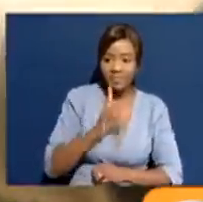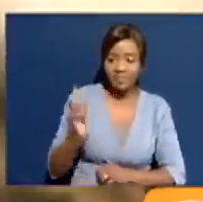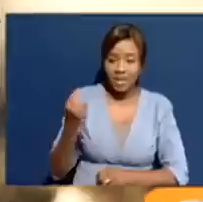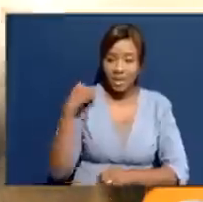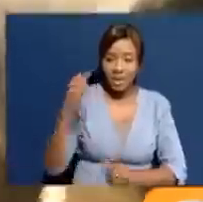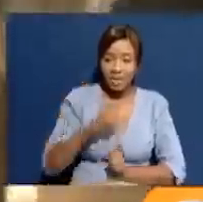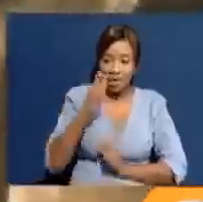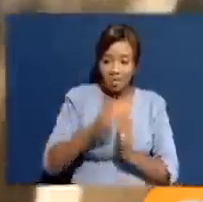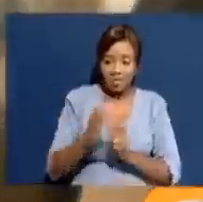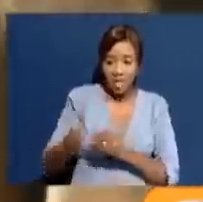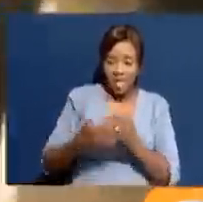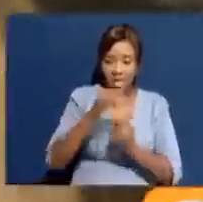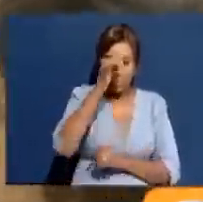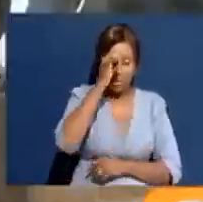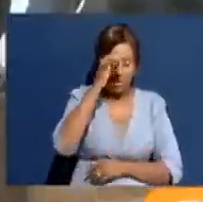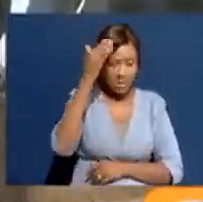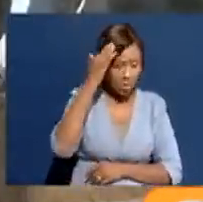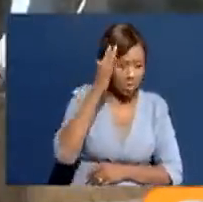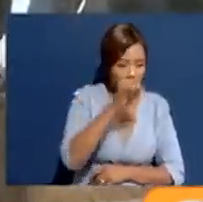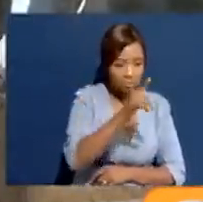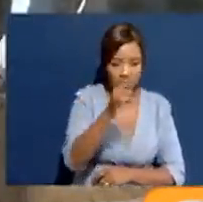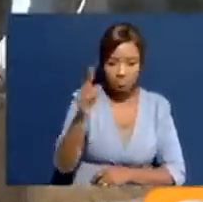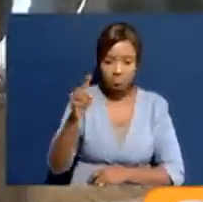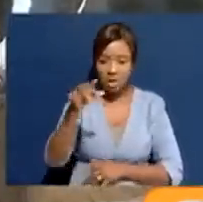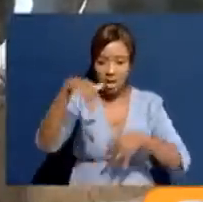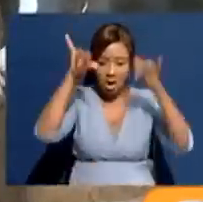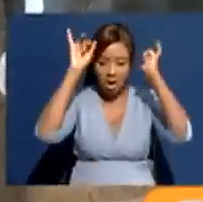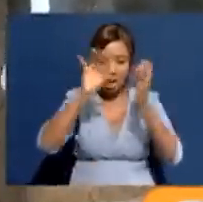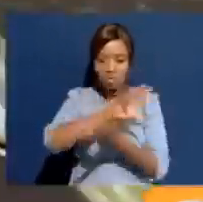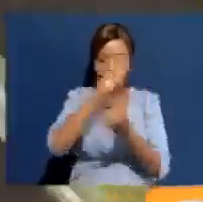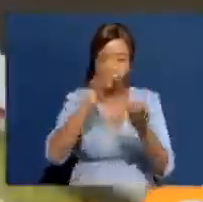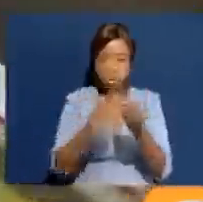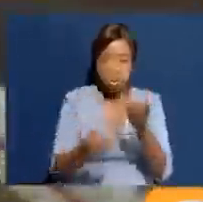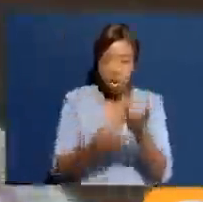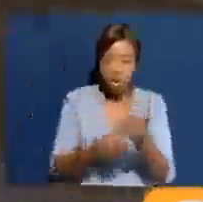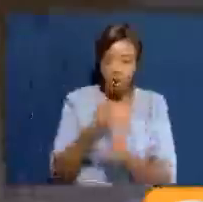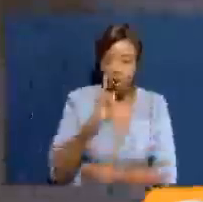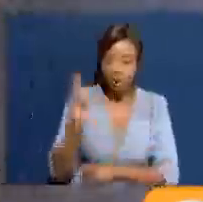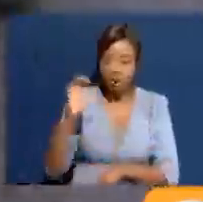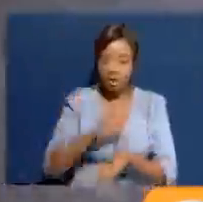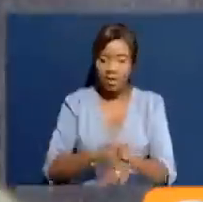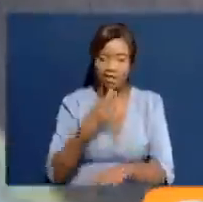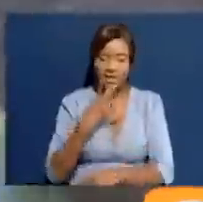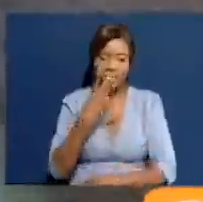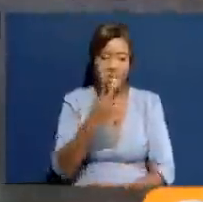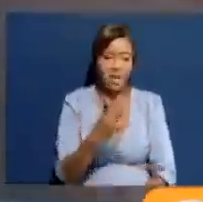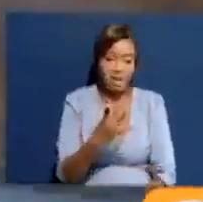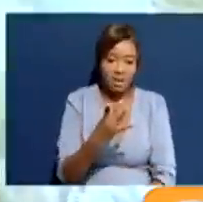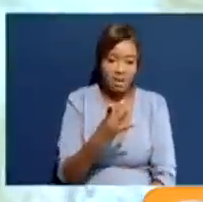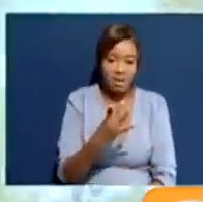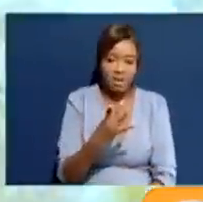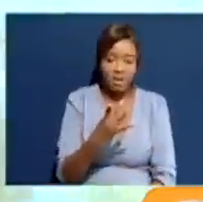maalum inayowezesha serikali kujua idadi ya ng'ombe nchini humo. Ng'ombe hawa hutoa lita milioni 4 ya maziwa kila